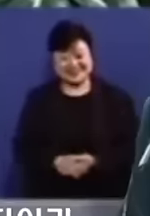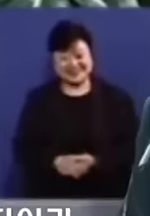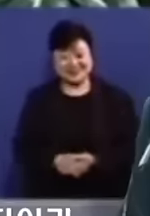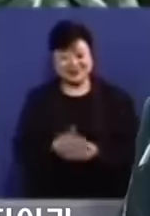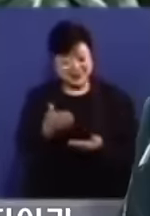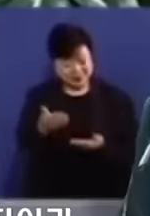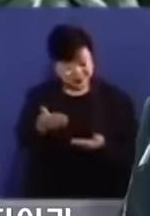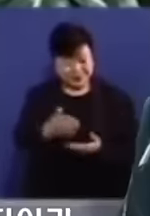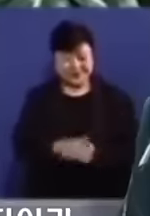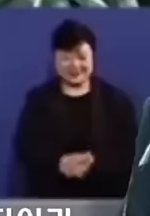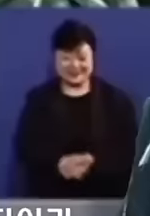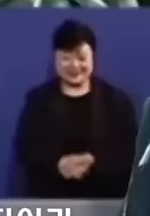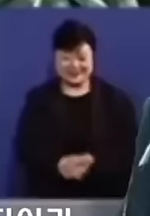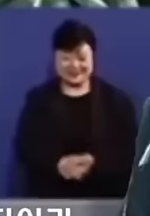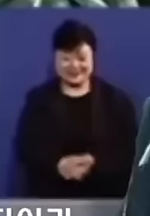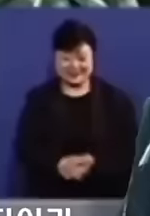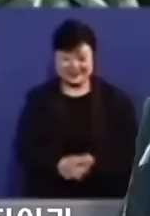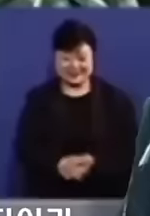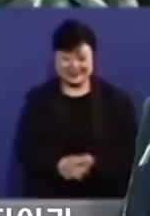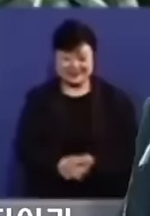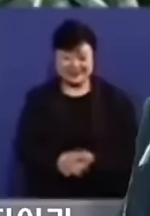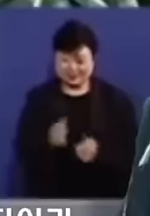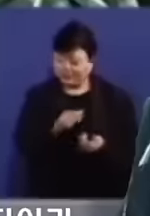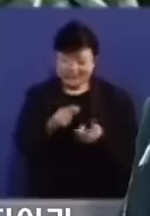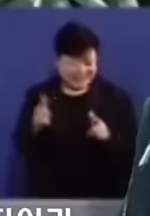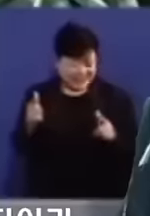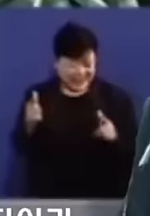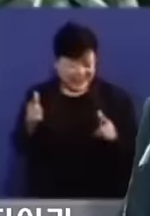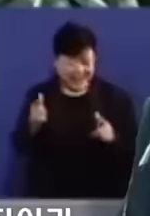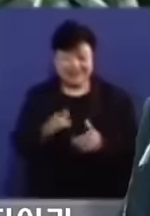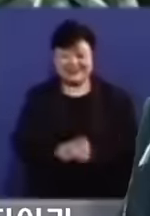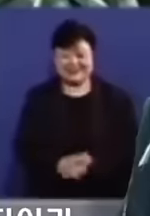손을 내밀면서 너 안 죽는다.